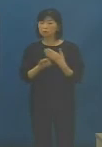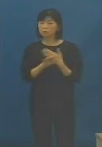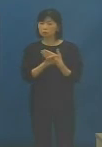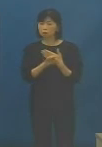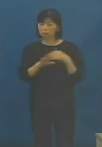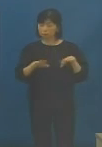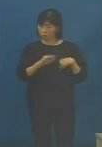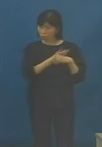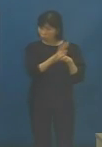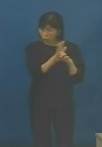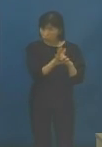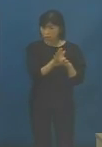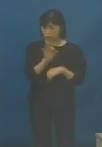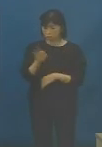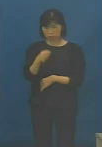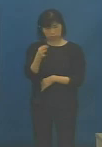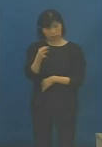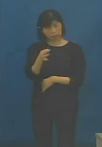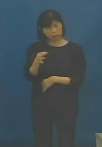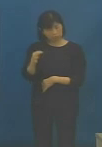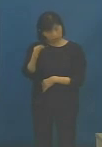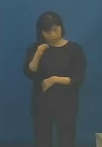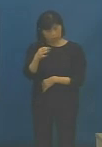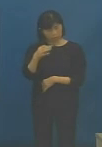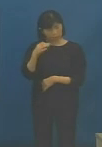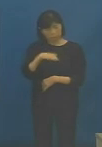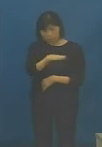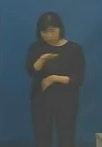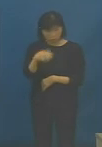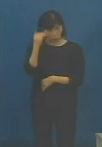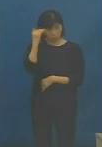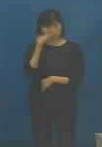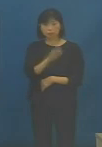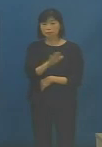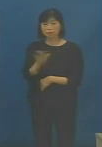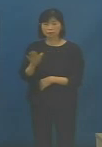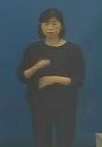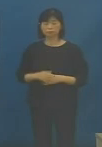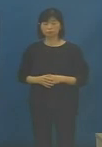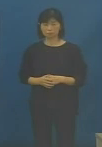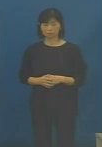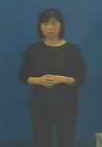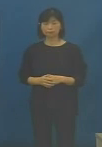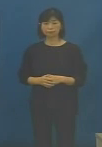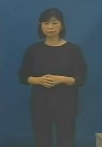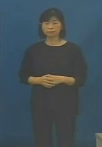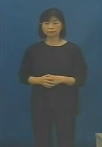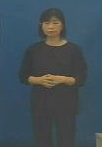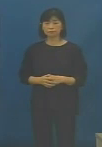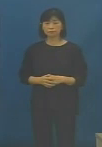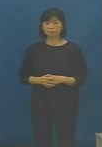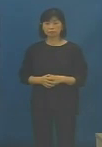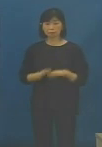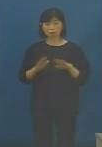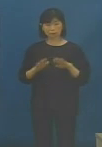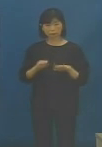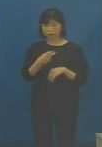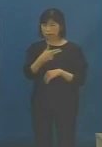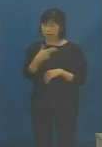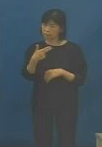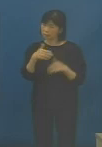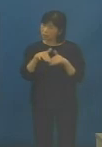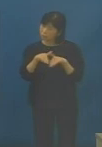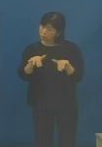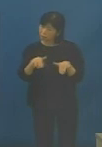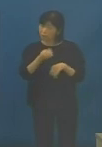コロナとか物価高で皆さん困っています。でそれで、この、第7波物価